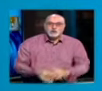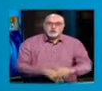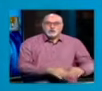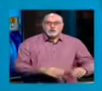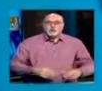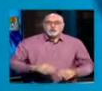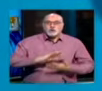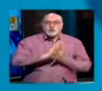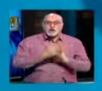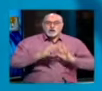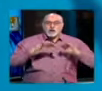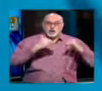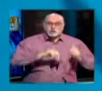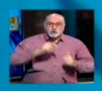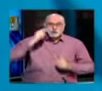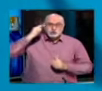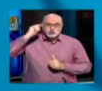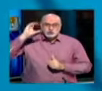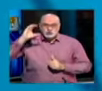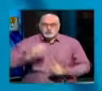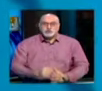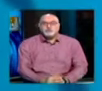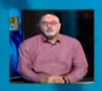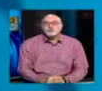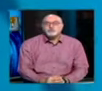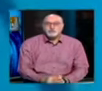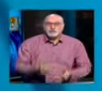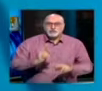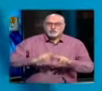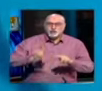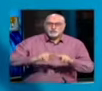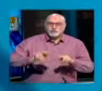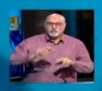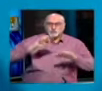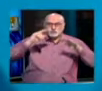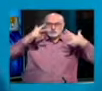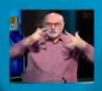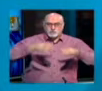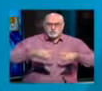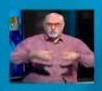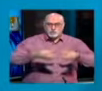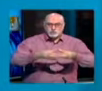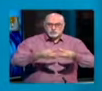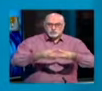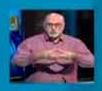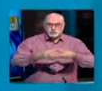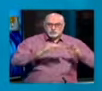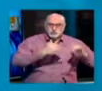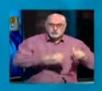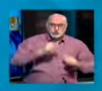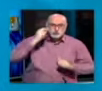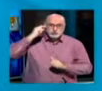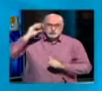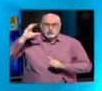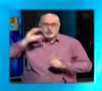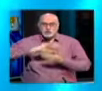الجزائري الصيني وعلى هامش ترأسه لأشغال الدورة الثامنة للجنة المشتركة الجزائرية الصينية للتعاون الاقتصادي